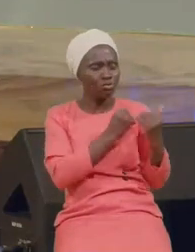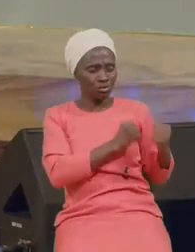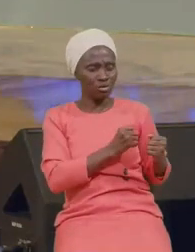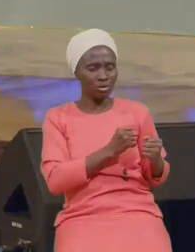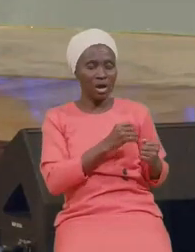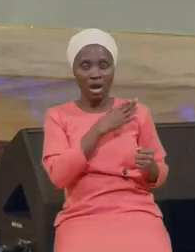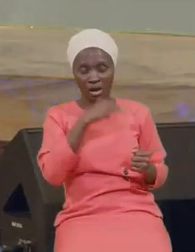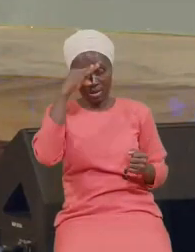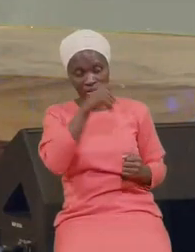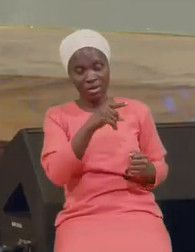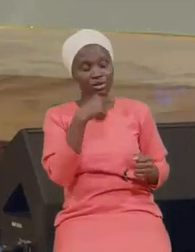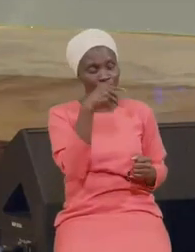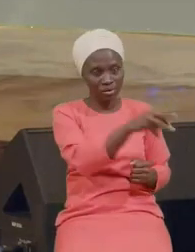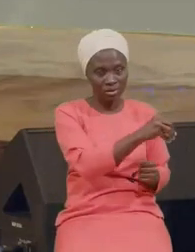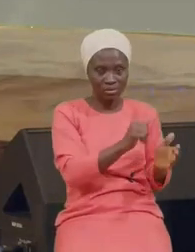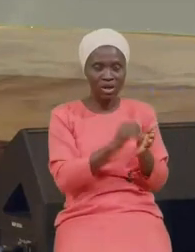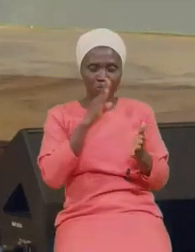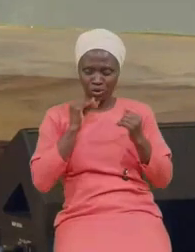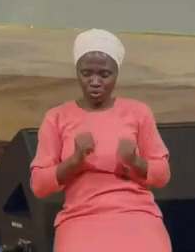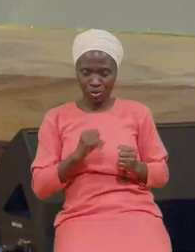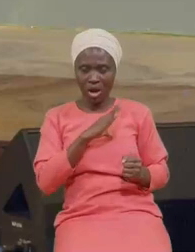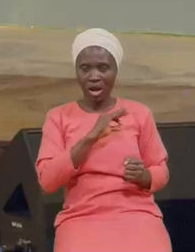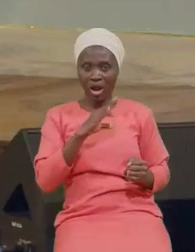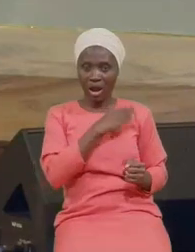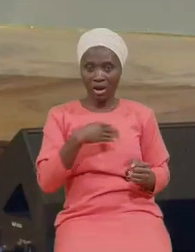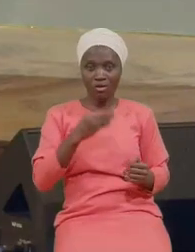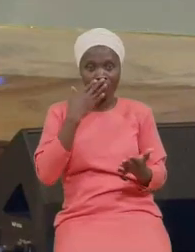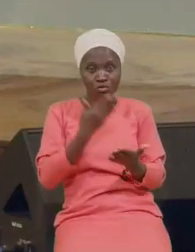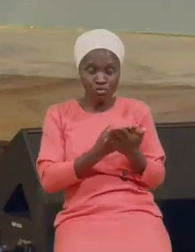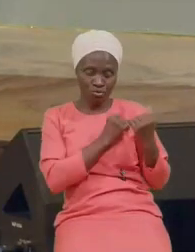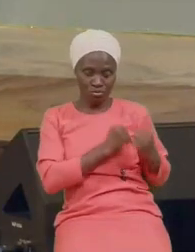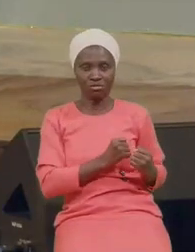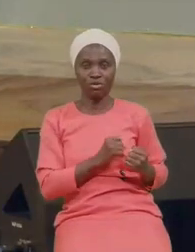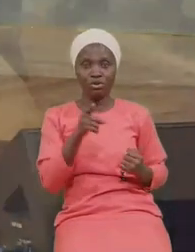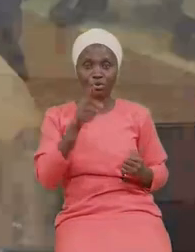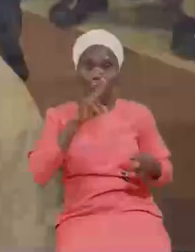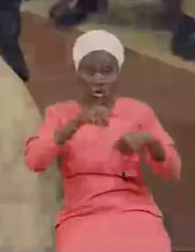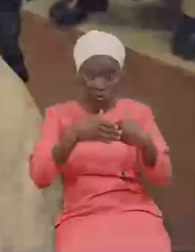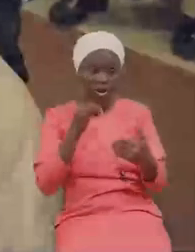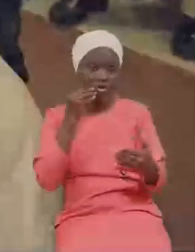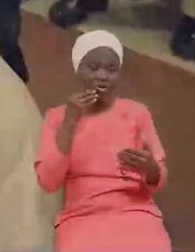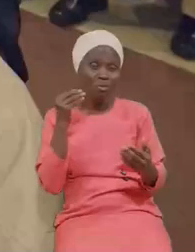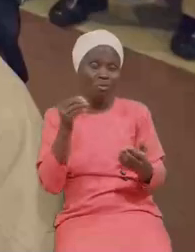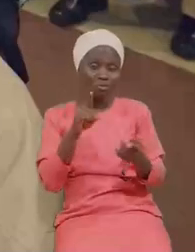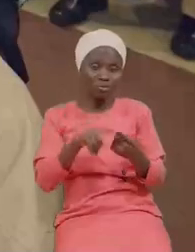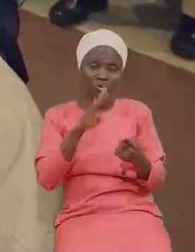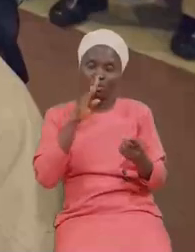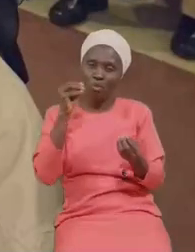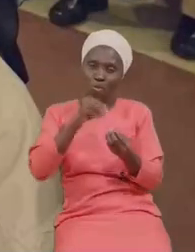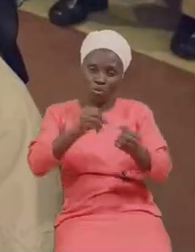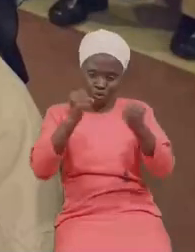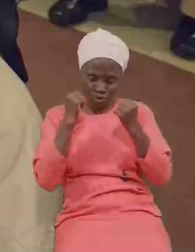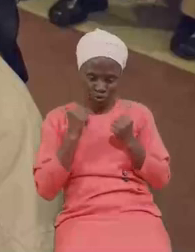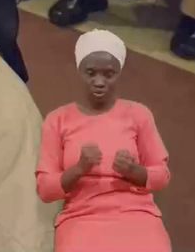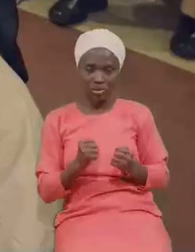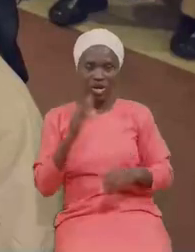a dit fortifiez-vous et ayez du courage vous allez rentrer à la maison vous serez plus fort que vous le soyez d'être ici vous serez